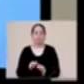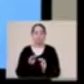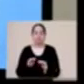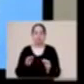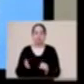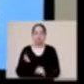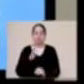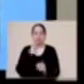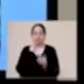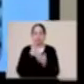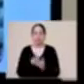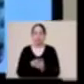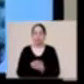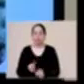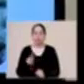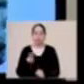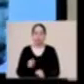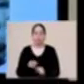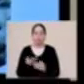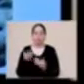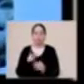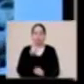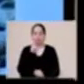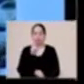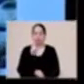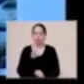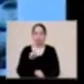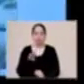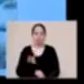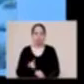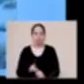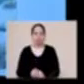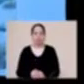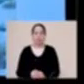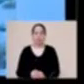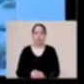Ребята, давайте посмотрим на данных птиц. Совы.